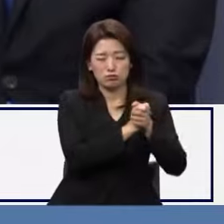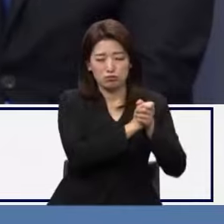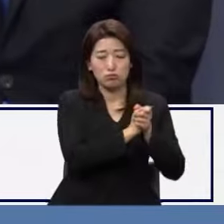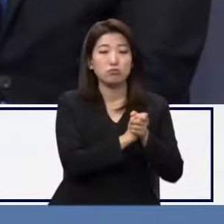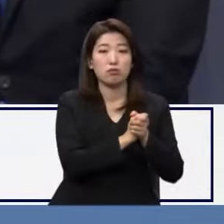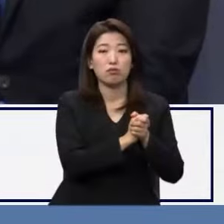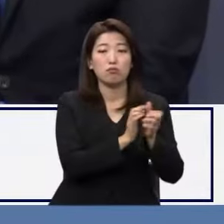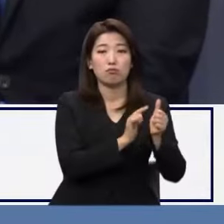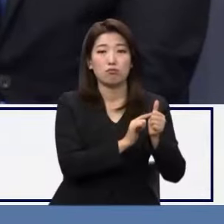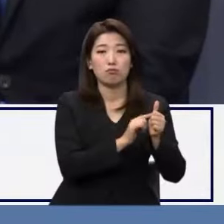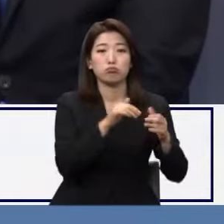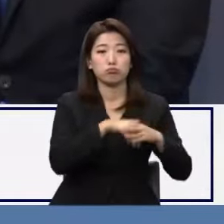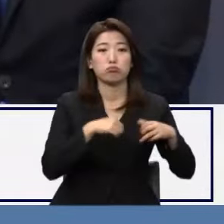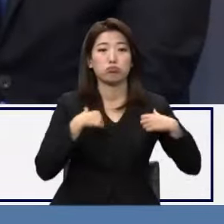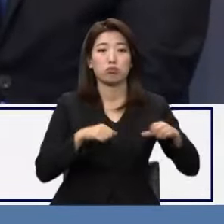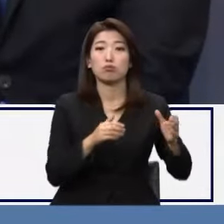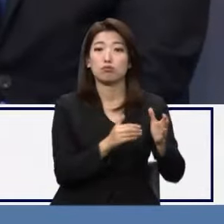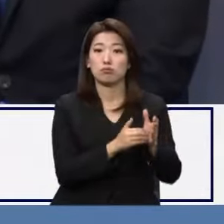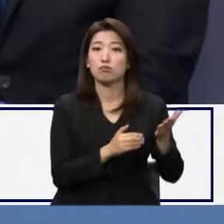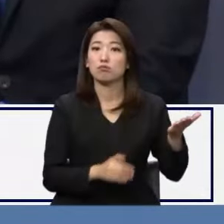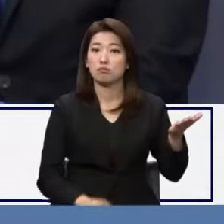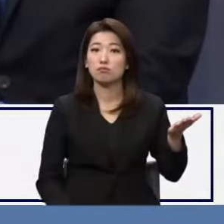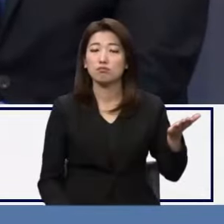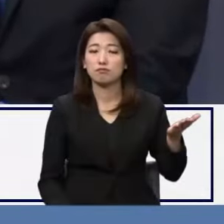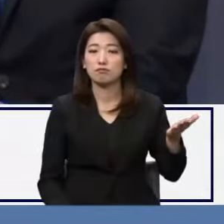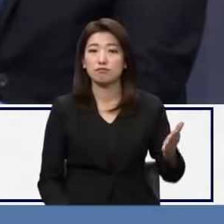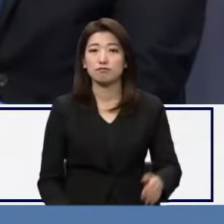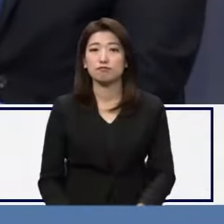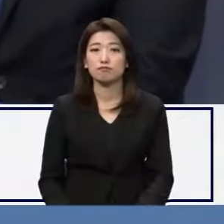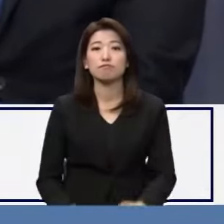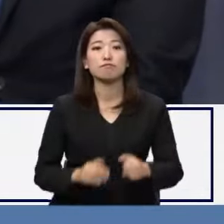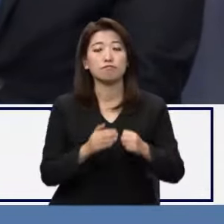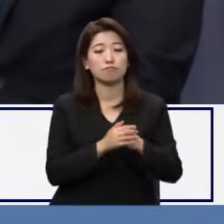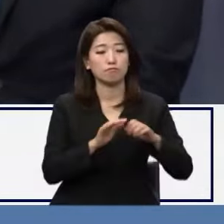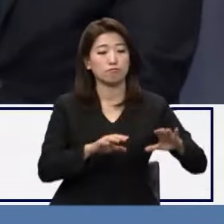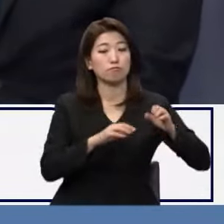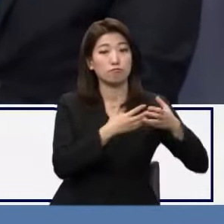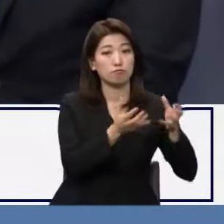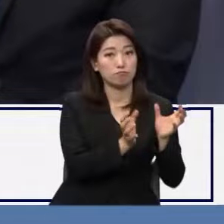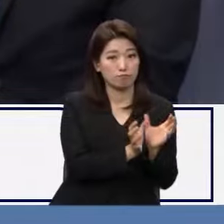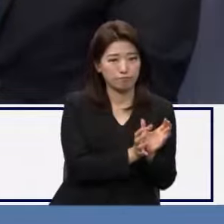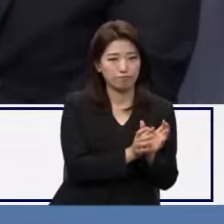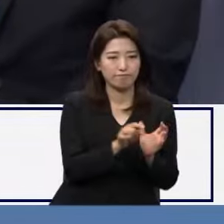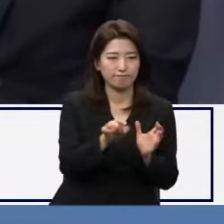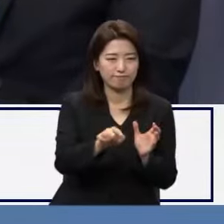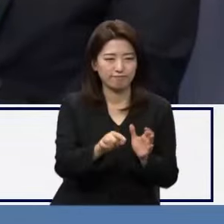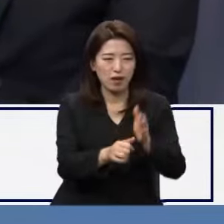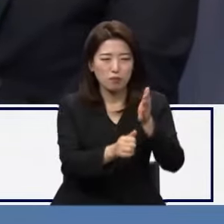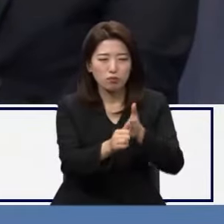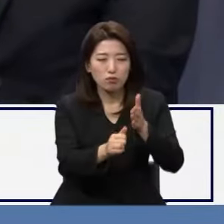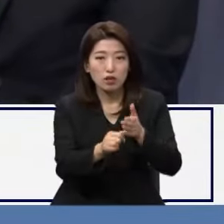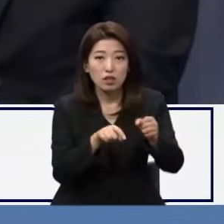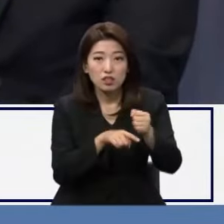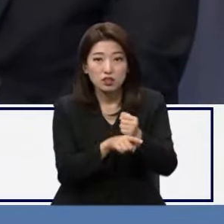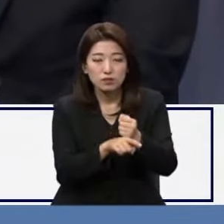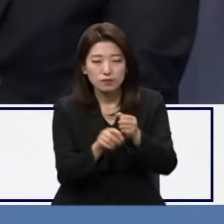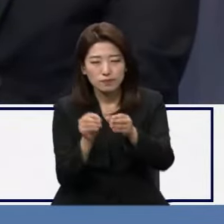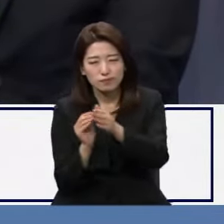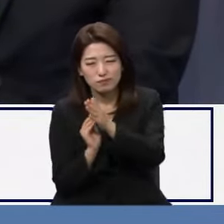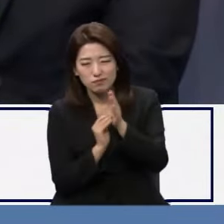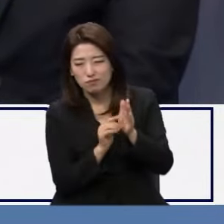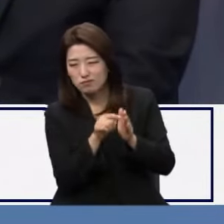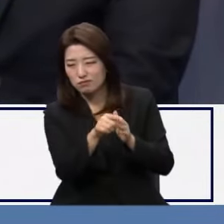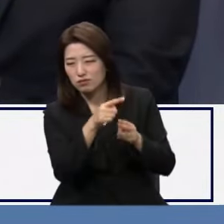때문에 지금 저희 공간이나 당에서 요청하는 사람들이 뭐 비운이아서 요청을 한다 그런 식의 프레임보다는